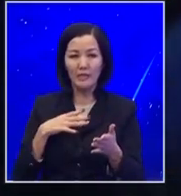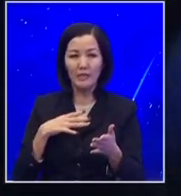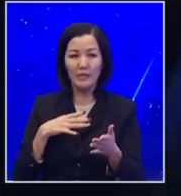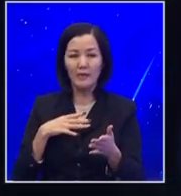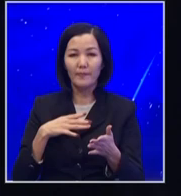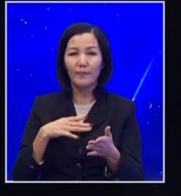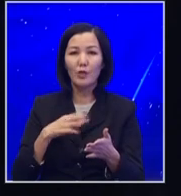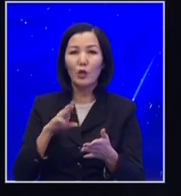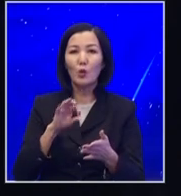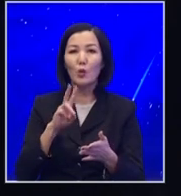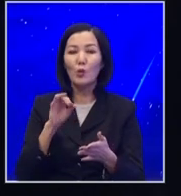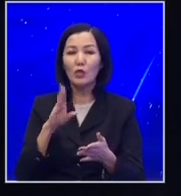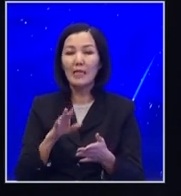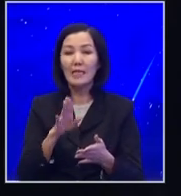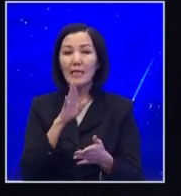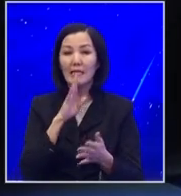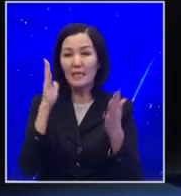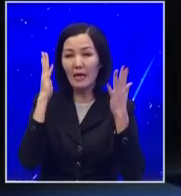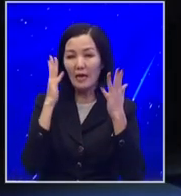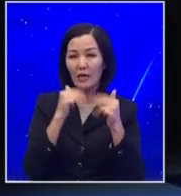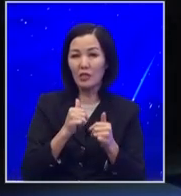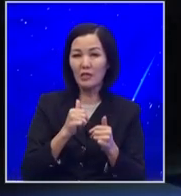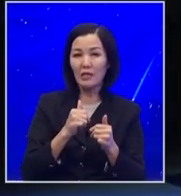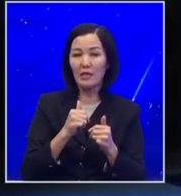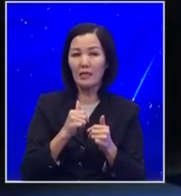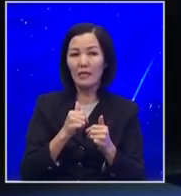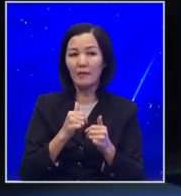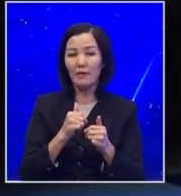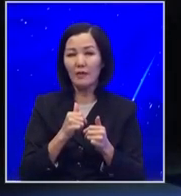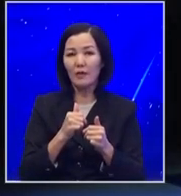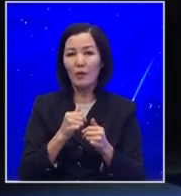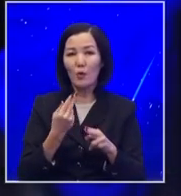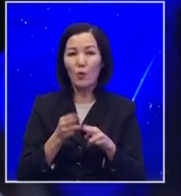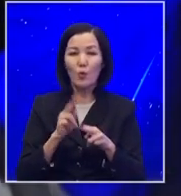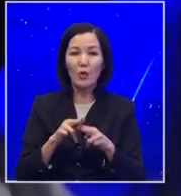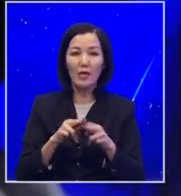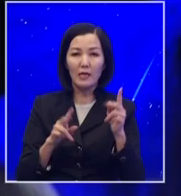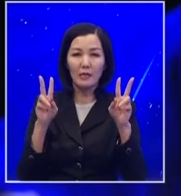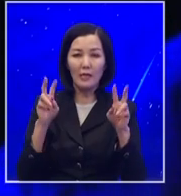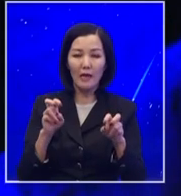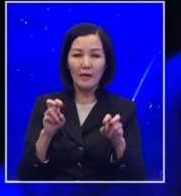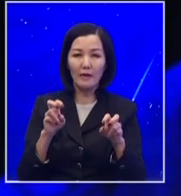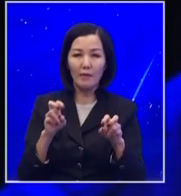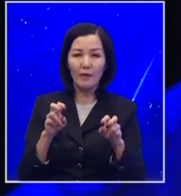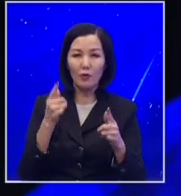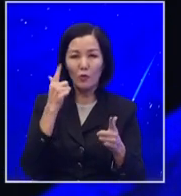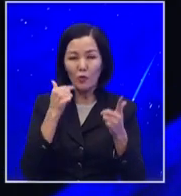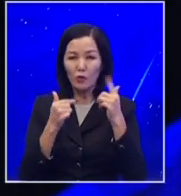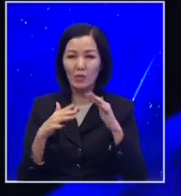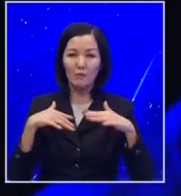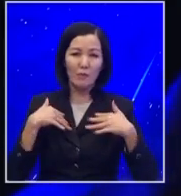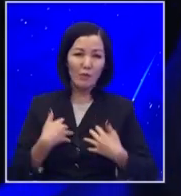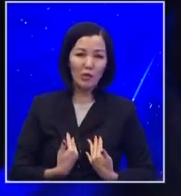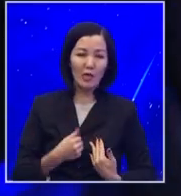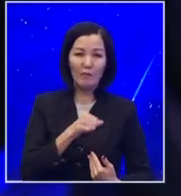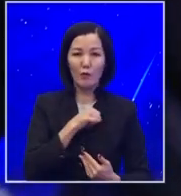сенен артық маған жан жоқ, саған жар менен артық табылса да деген өлең жолдары ақынның көз жасымен бірге қағаз